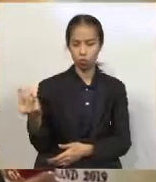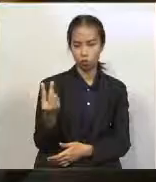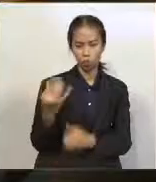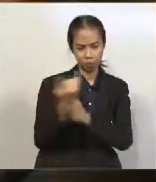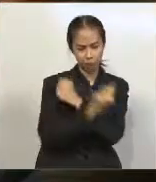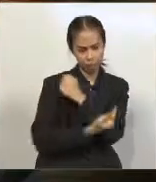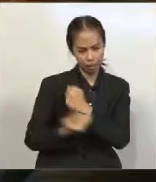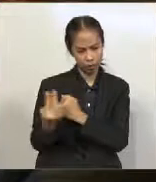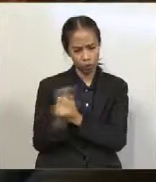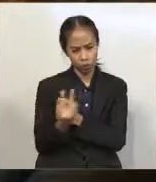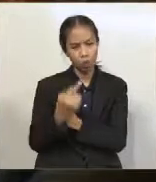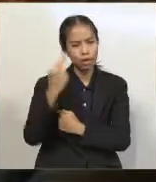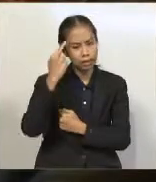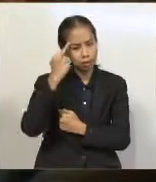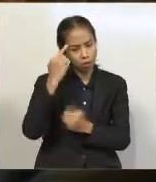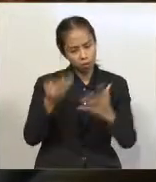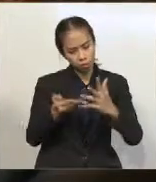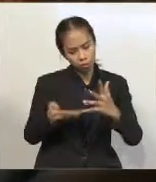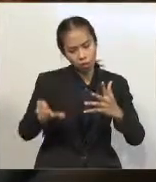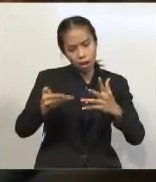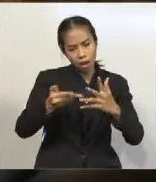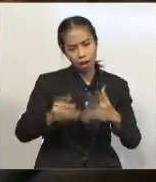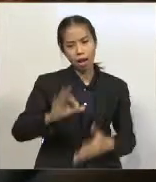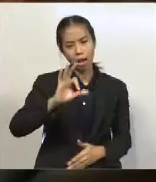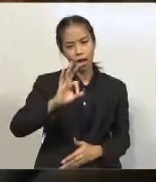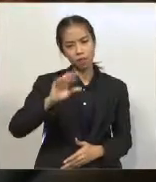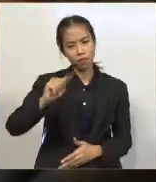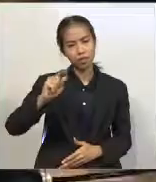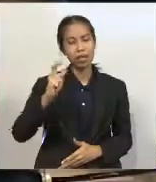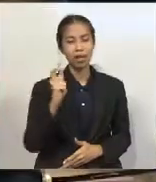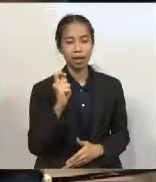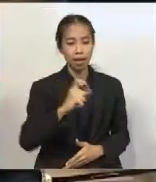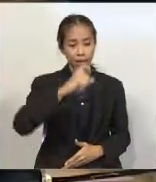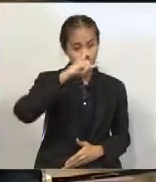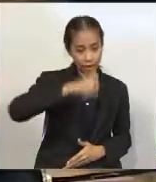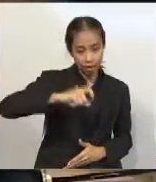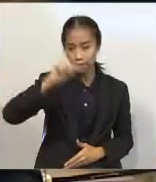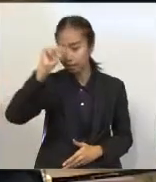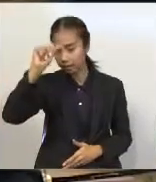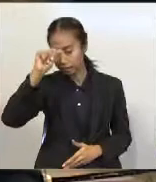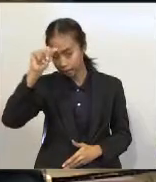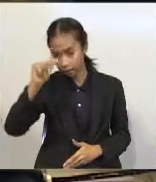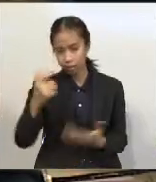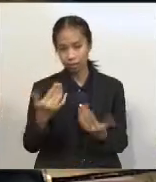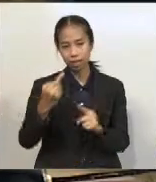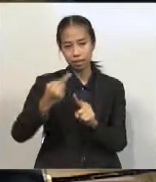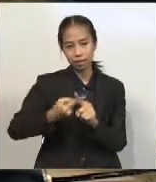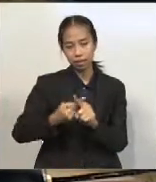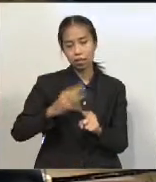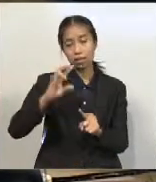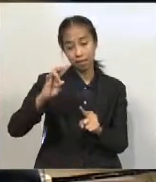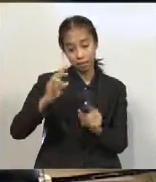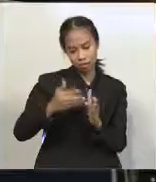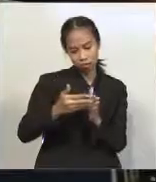พ้องให้มีการยกระดับ FTA ไทยอินเดียหลังมูลค่าการค้ารวม2ประเทศในช่วง7เดือนแรกขย